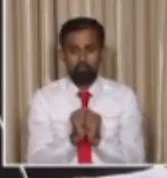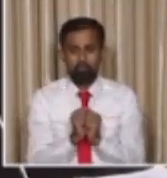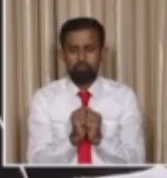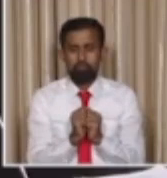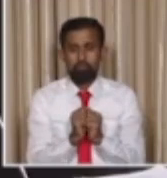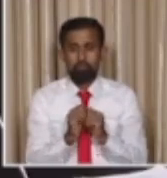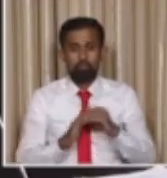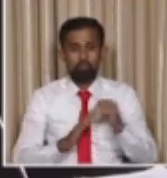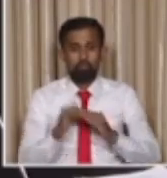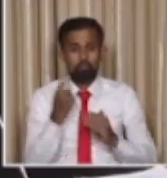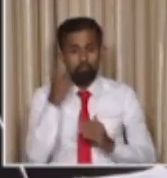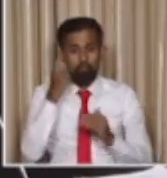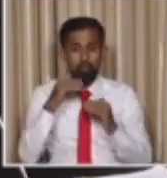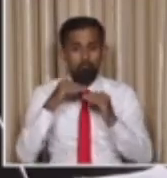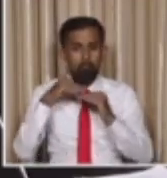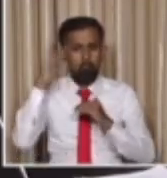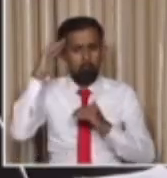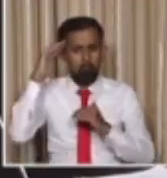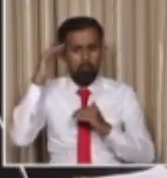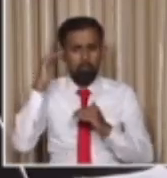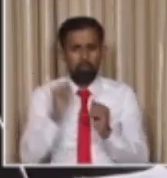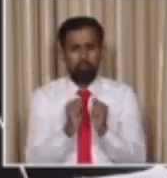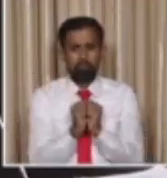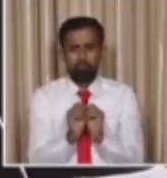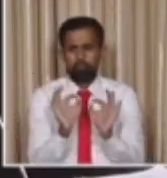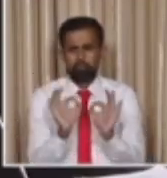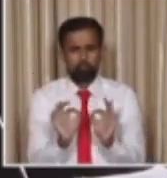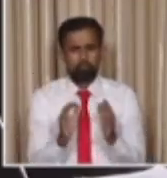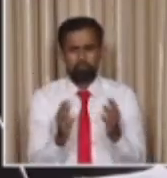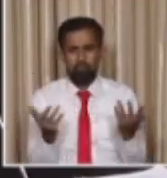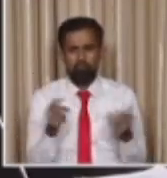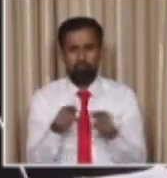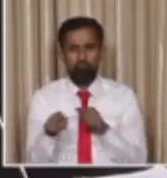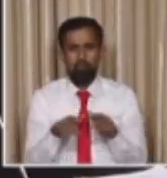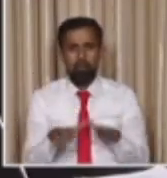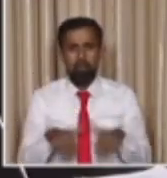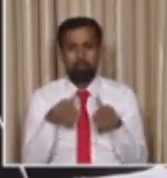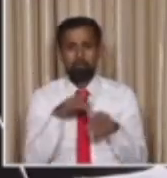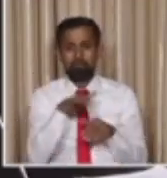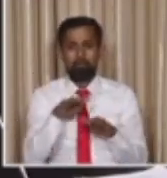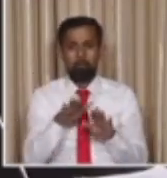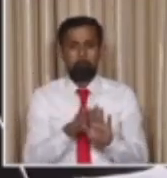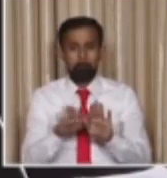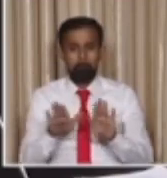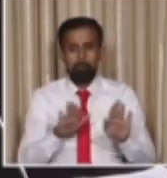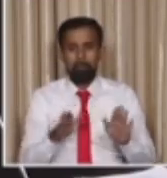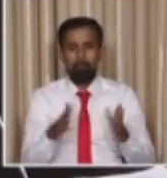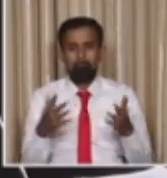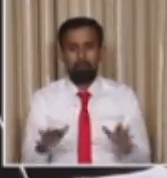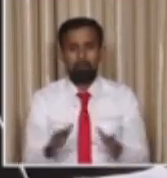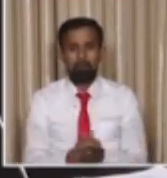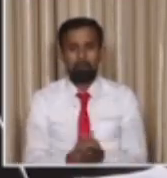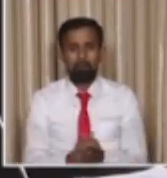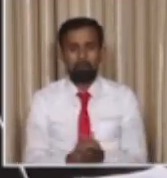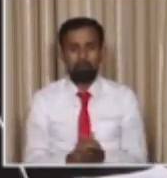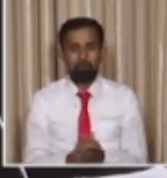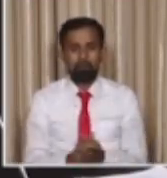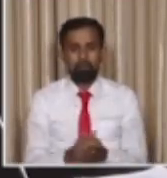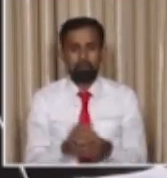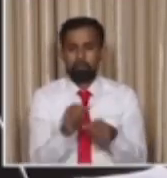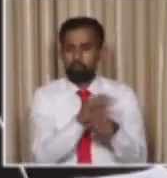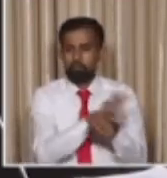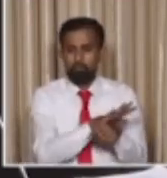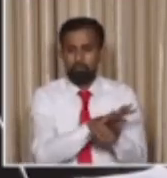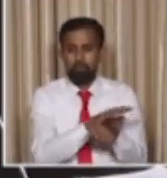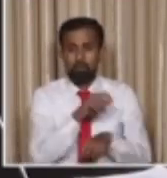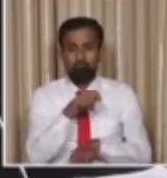ගිහිල්ලා වෘත්තීය ආකාරයට නොවන ආකාරයට සෞඛ්‍ය සේවය පාලනය වෙන්න පටන් ගත්තා විශේෂයෙන්ම අර කොවිඩ් වදුර